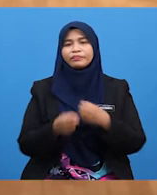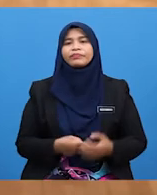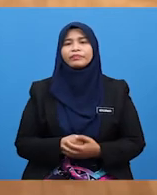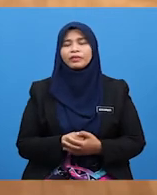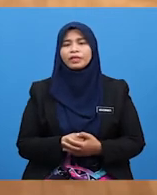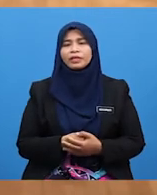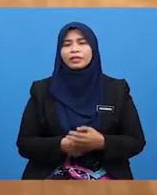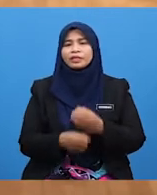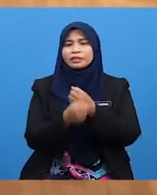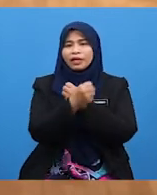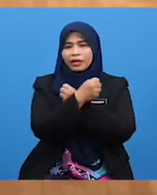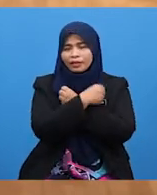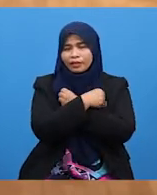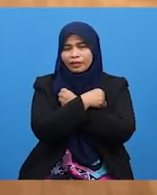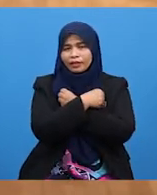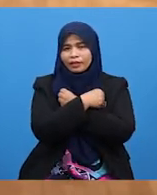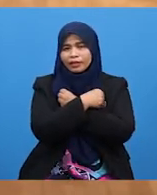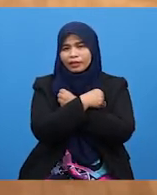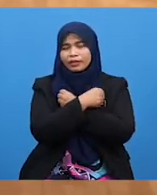straight, sayanglah Dama,